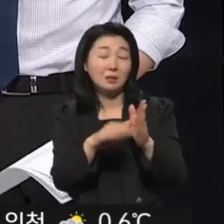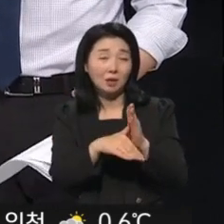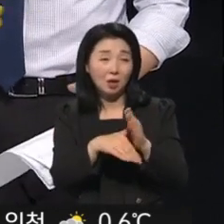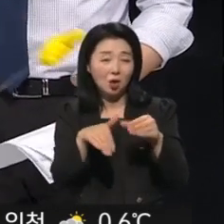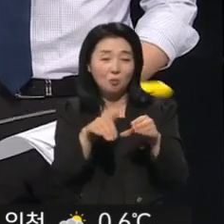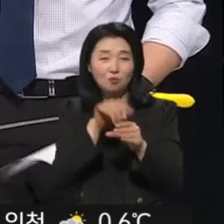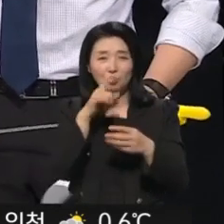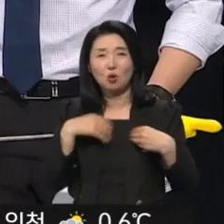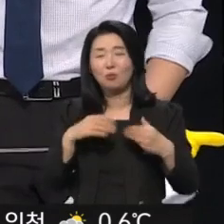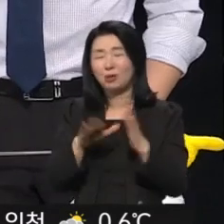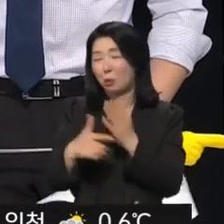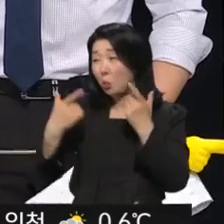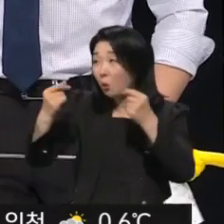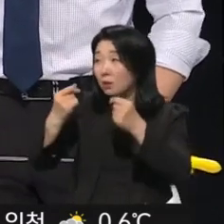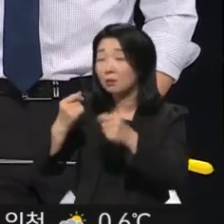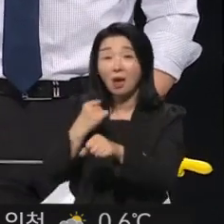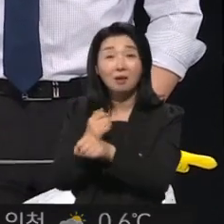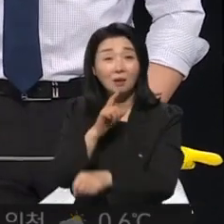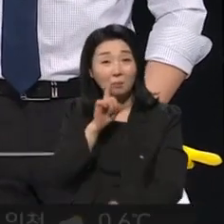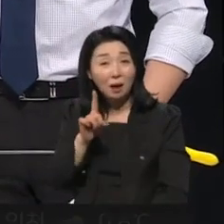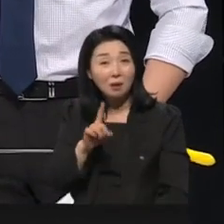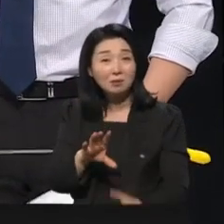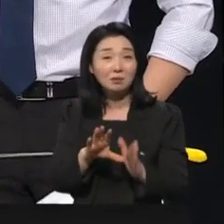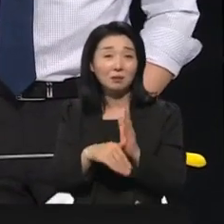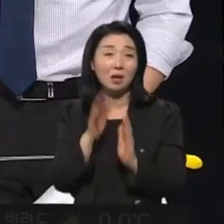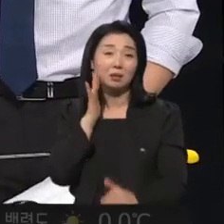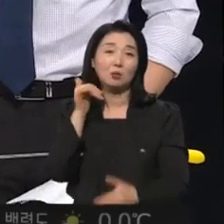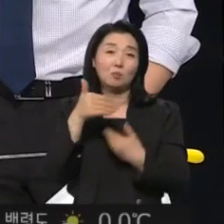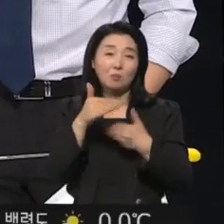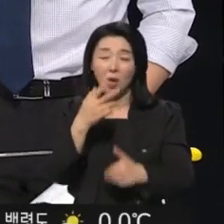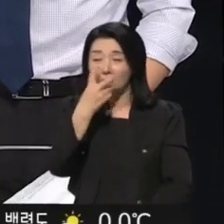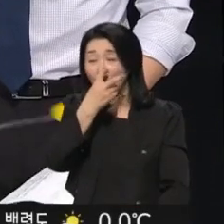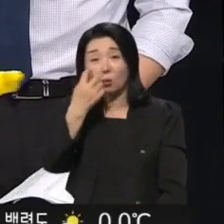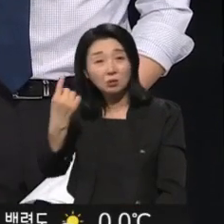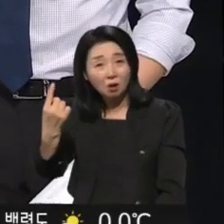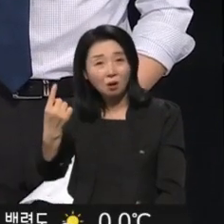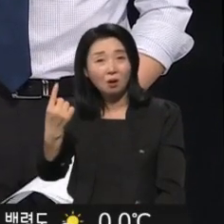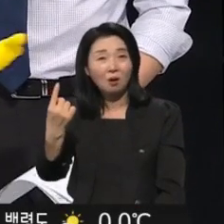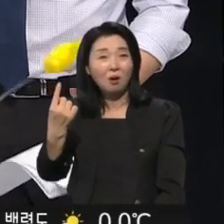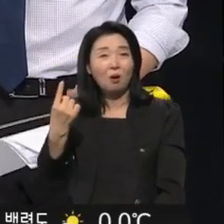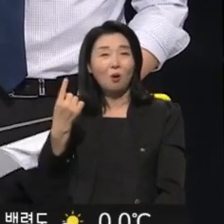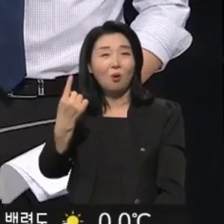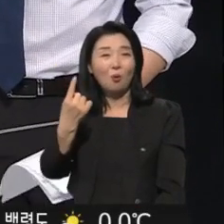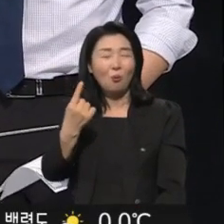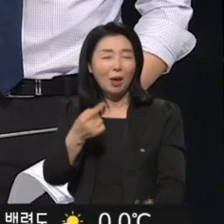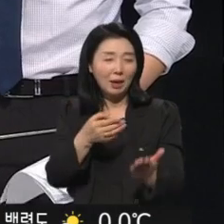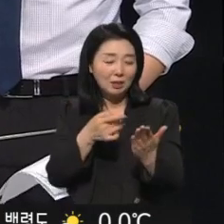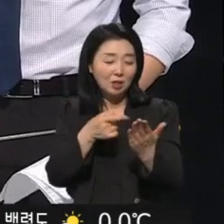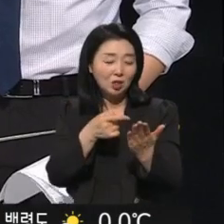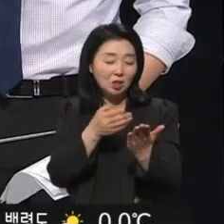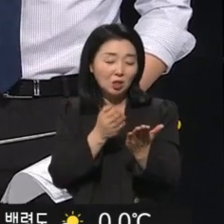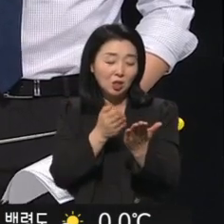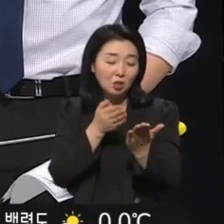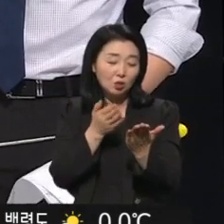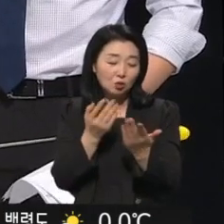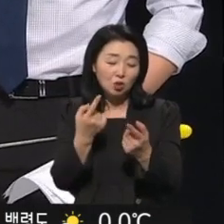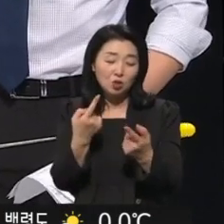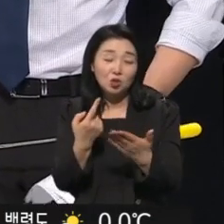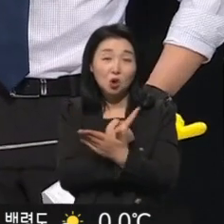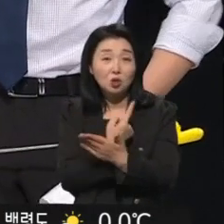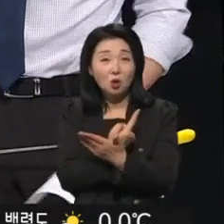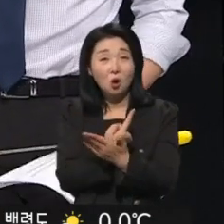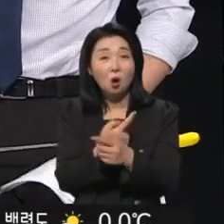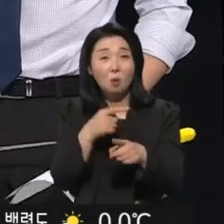똑같이 대응을 했다는 겁니다. 당시에도 대통령 비서실과 경호처가 정정보도 청구 등 법적 조치를 직접